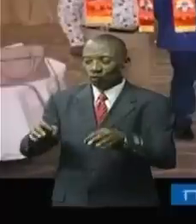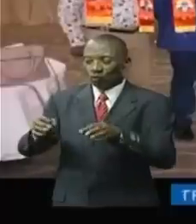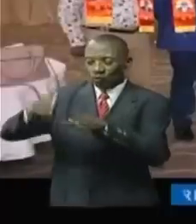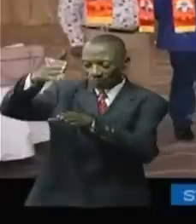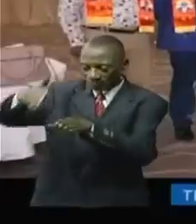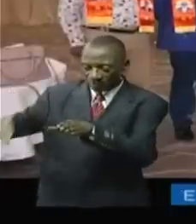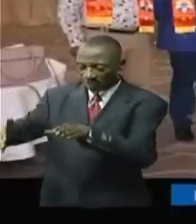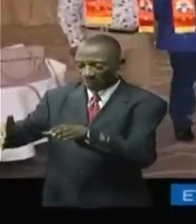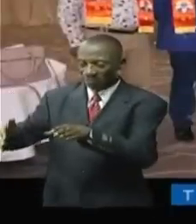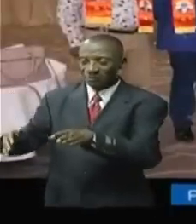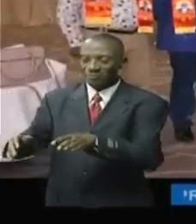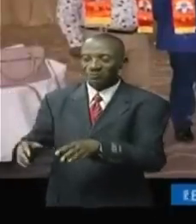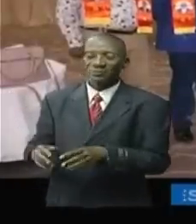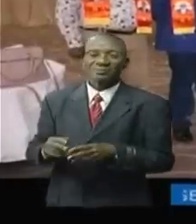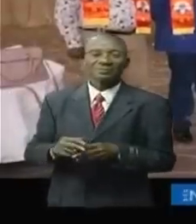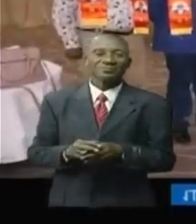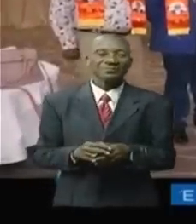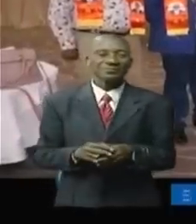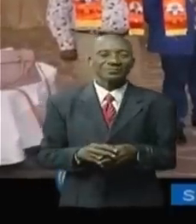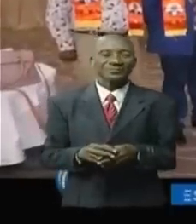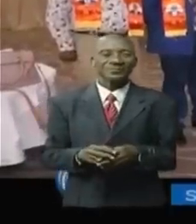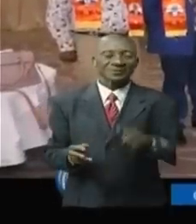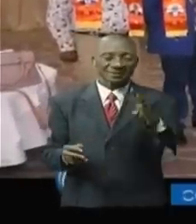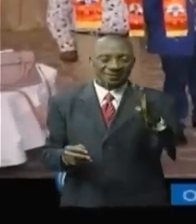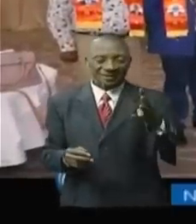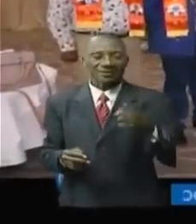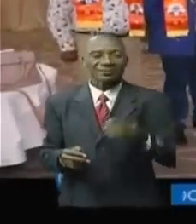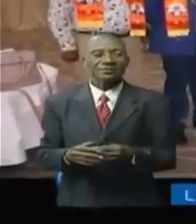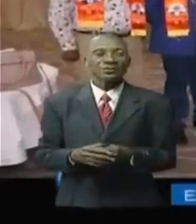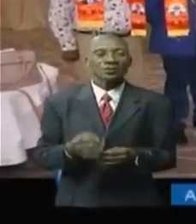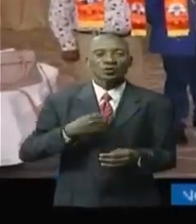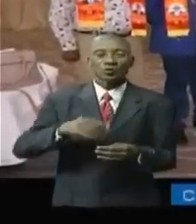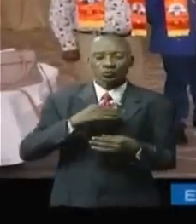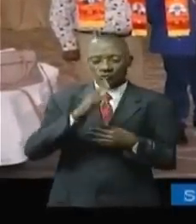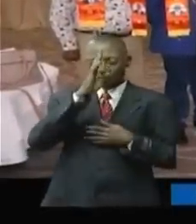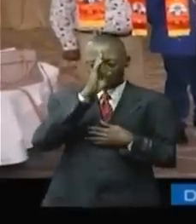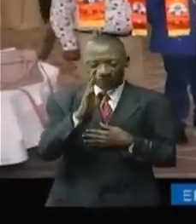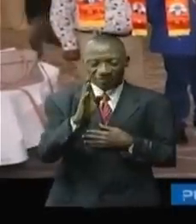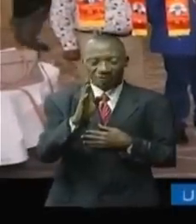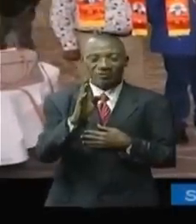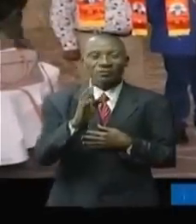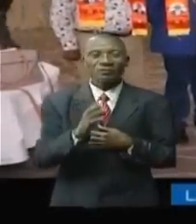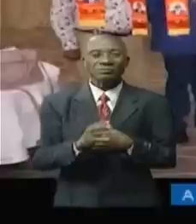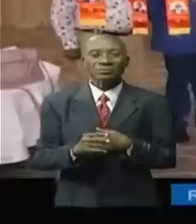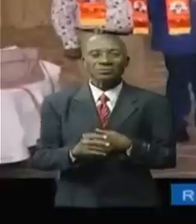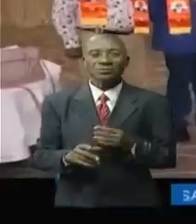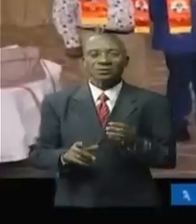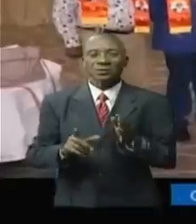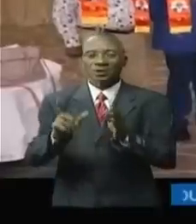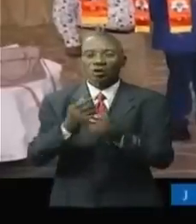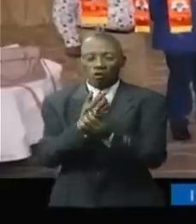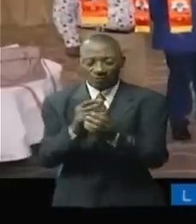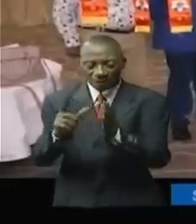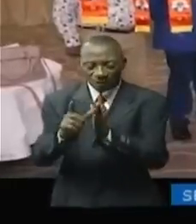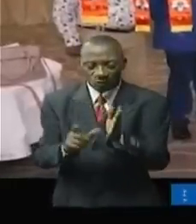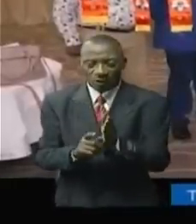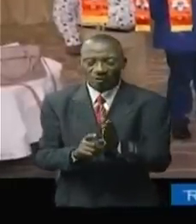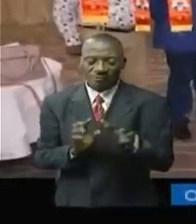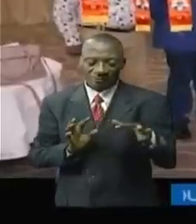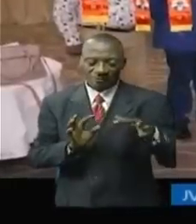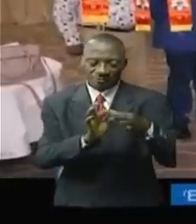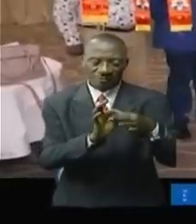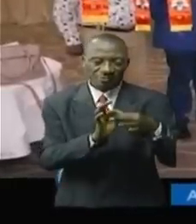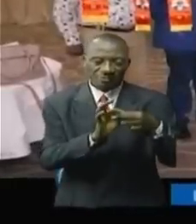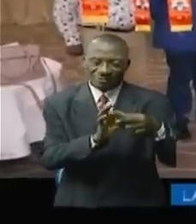national. Quatre, réaffirmons notre fidélité, loyauté, attachement